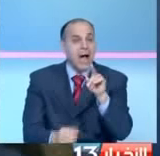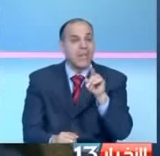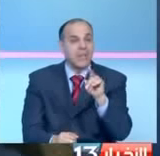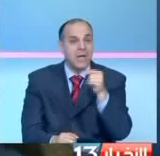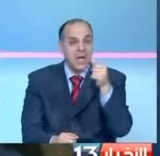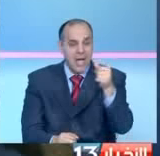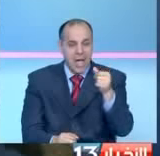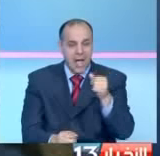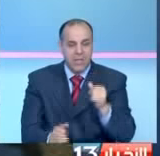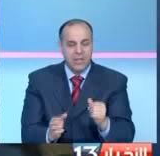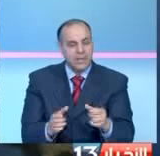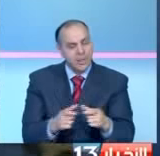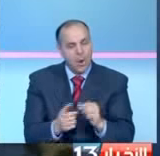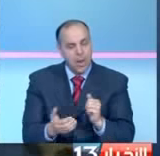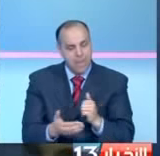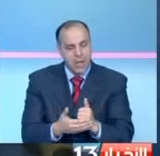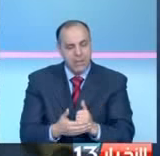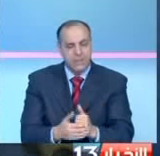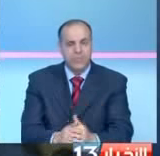بما فيها هيكل الدولة.